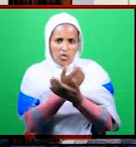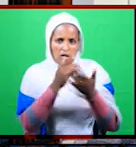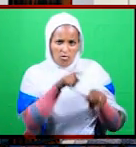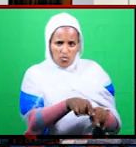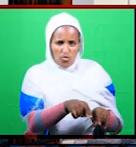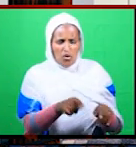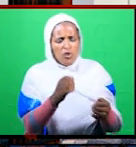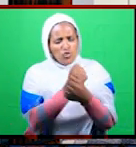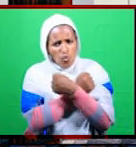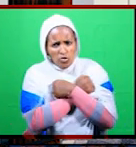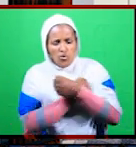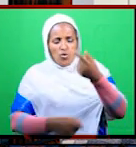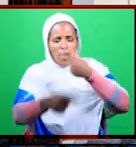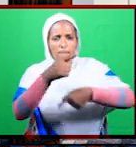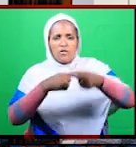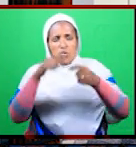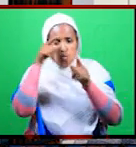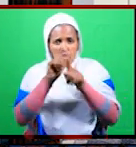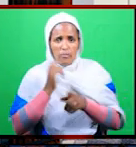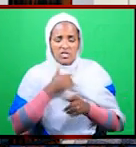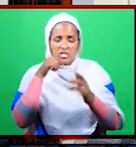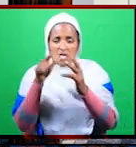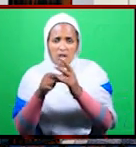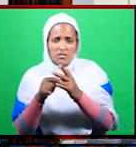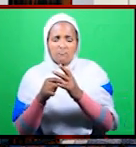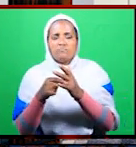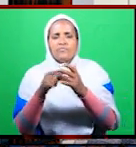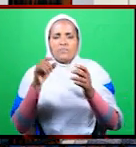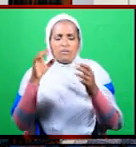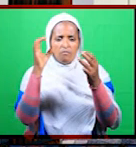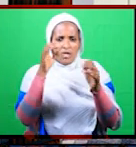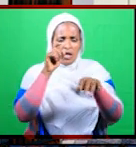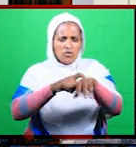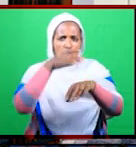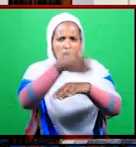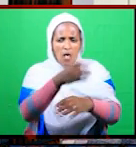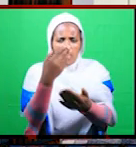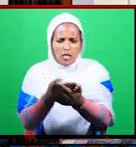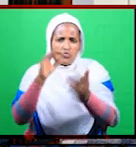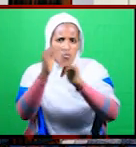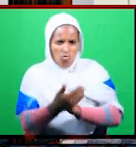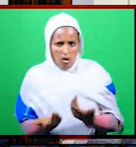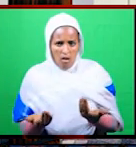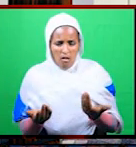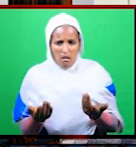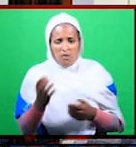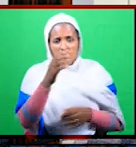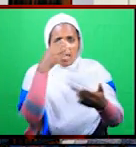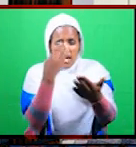ነው እና እየወደደው የመጣ ወንድማችን የእህታችን ባለቤት ከጊዜ በኋላ ገንዘብን